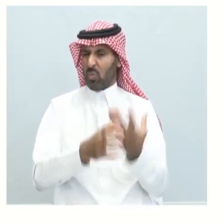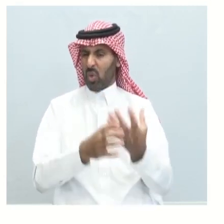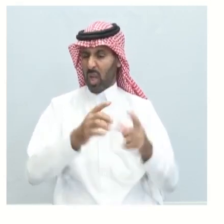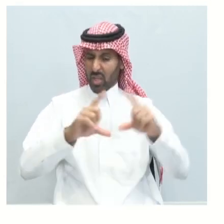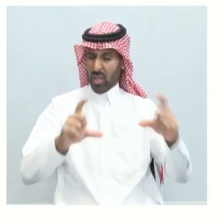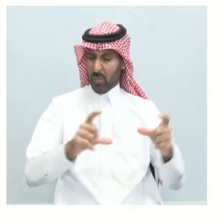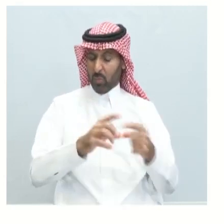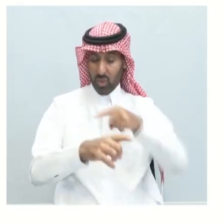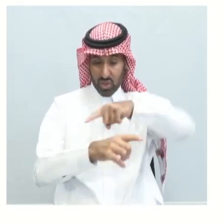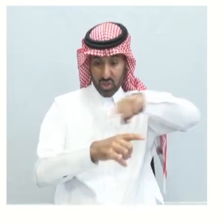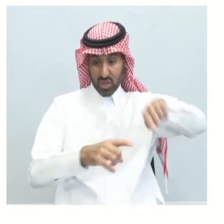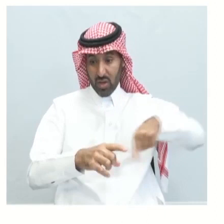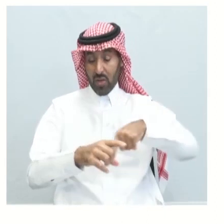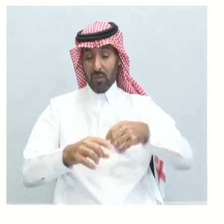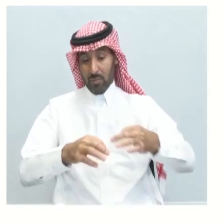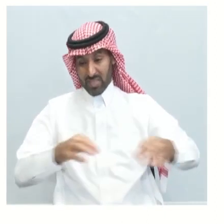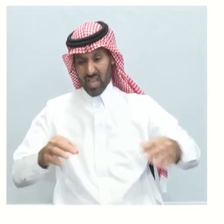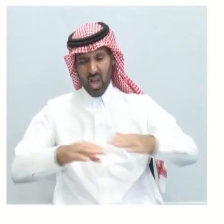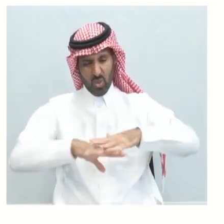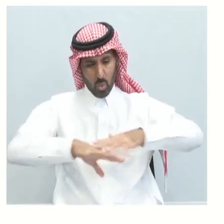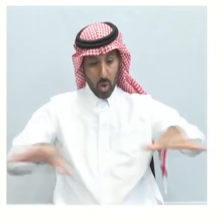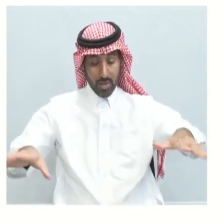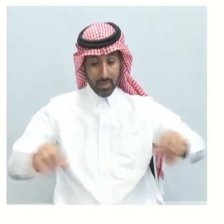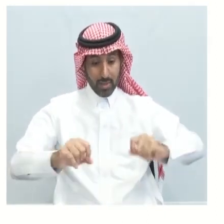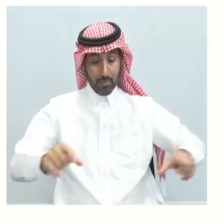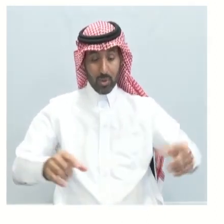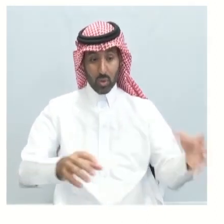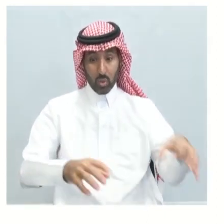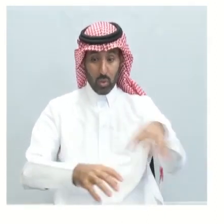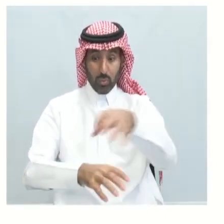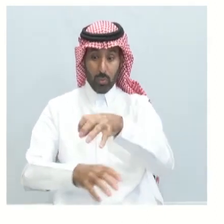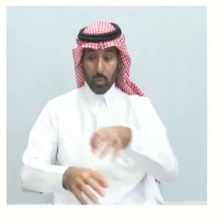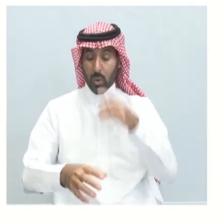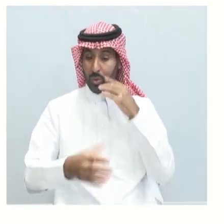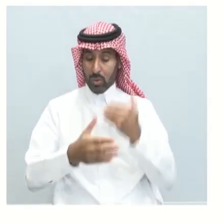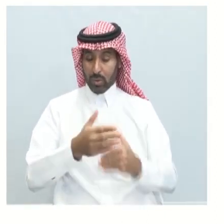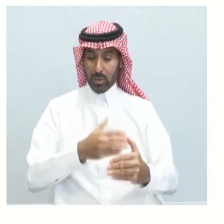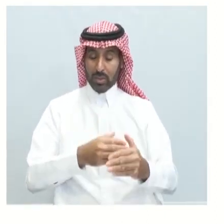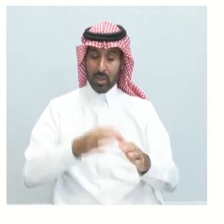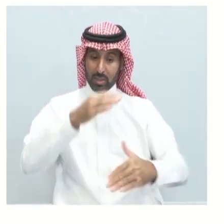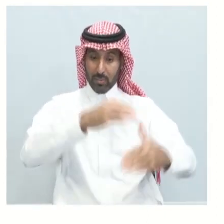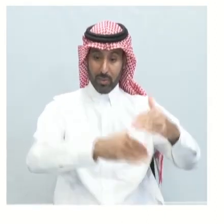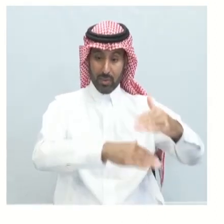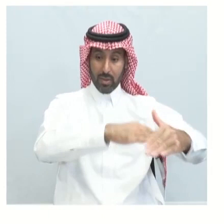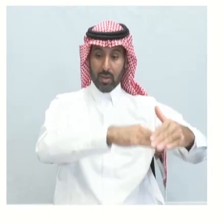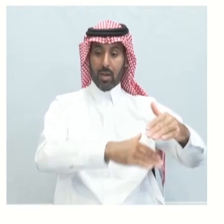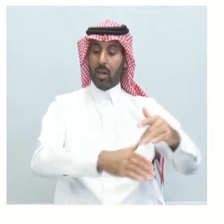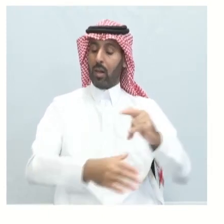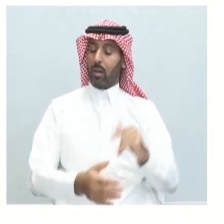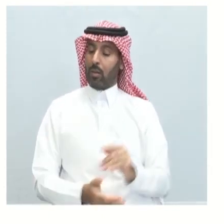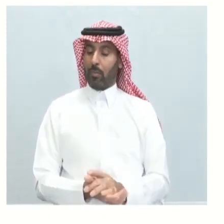محيطيه وفي مساحات واسعه من الصخور البركانيه والرسوبيه التي ترسبت لا